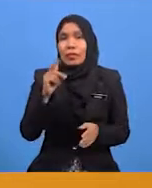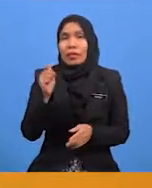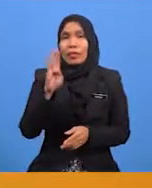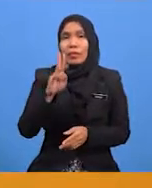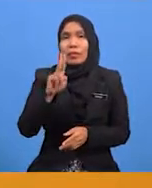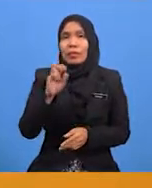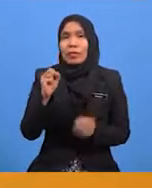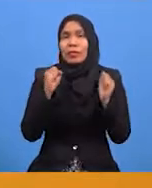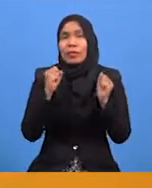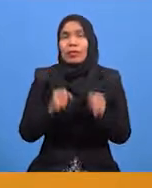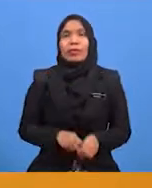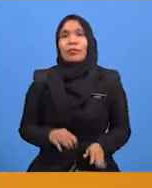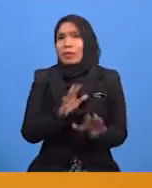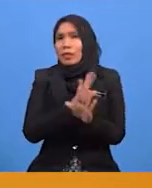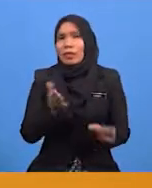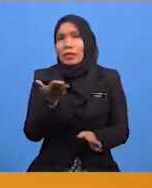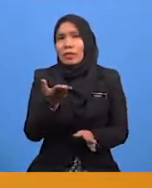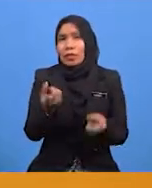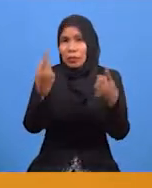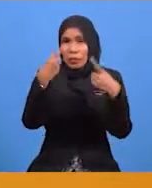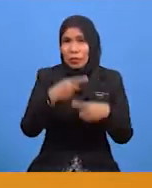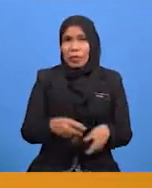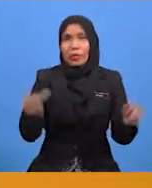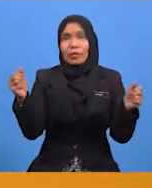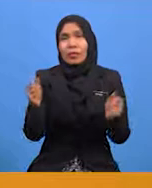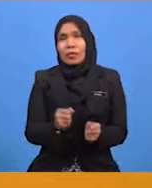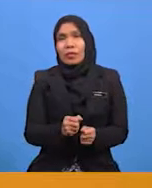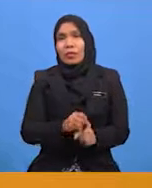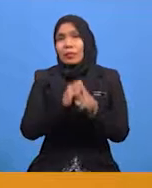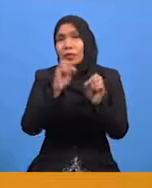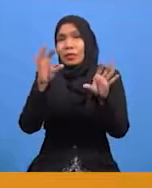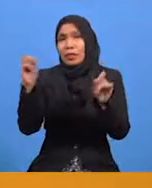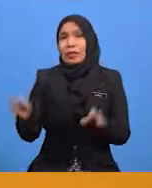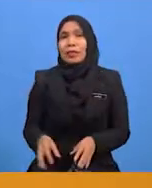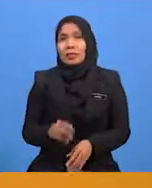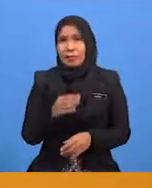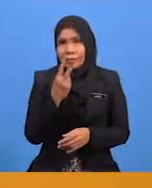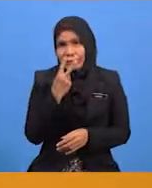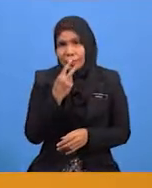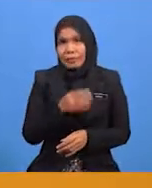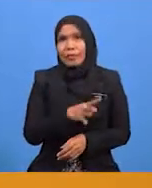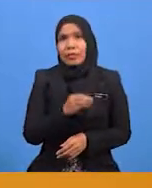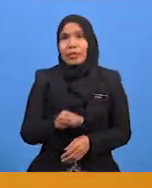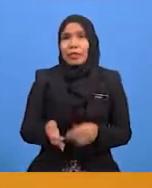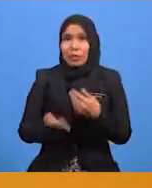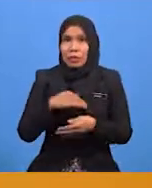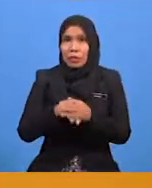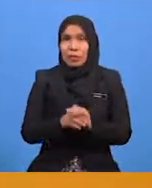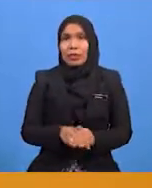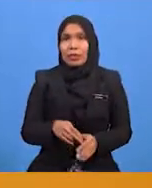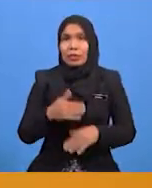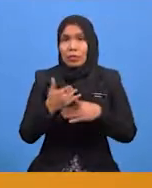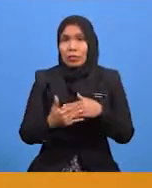Jangan kau pulang dengan pecikan duka dan balutan luka